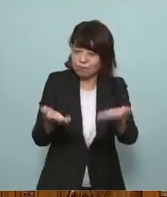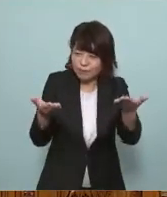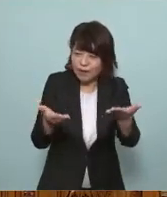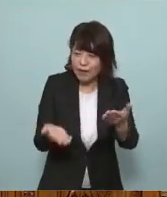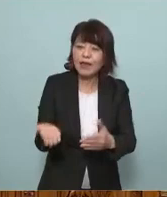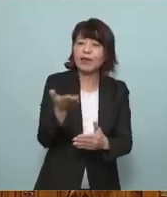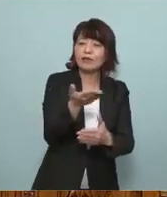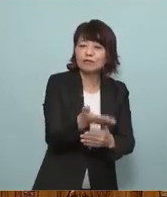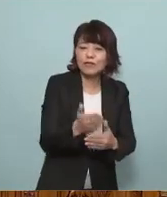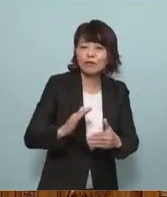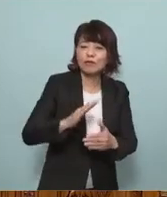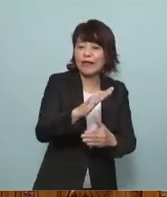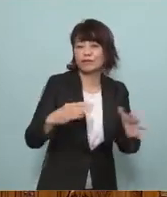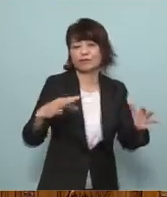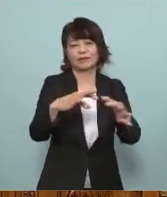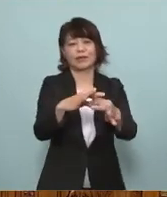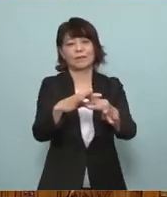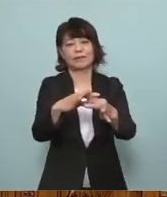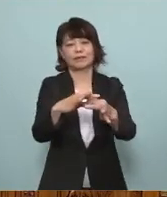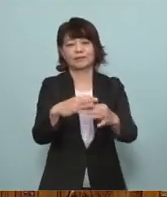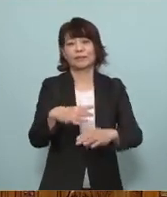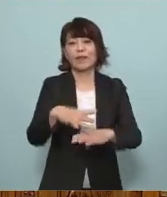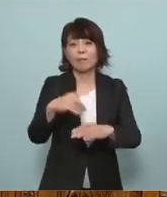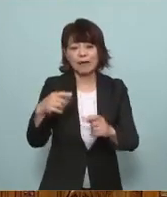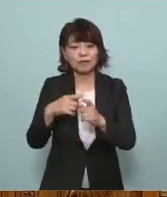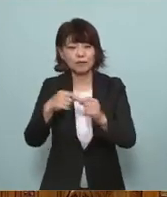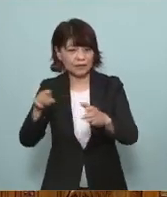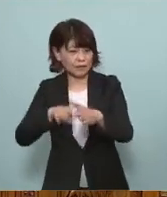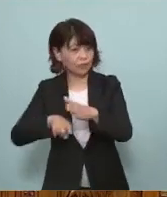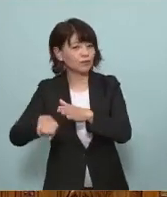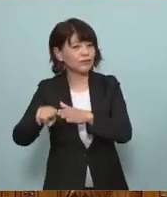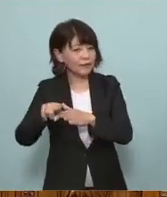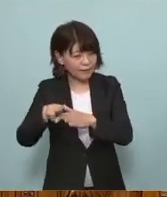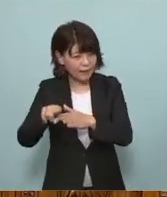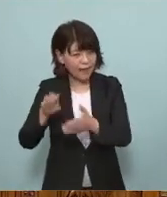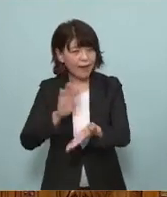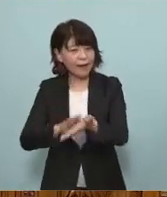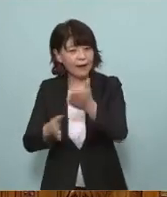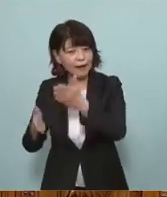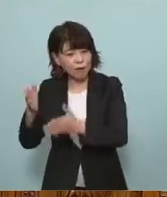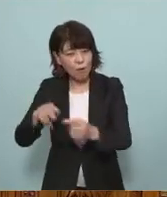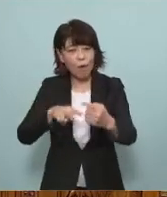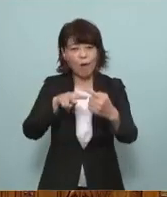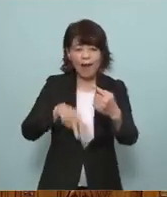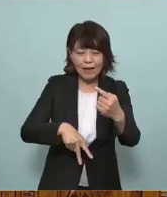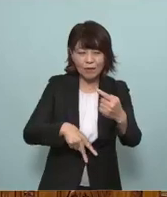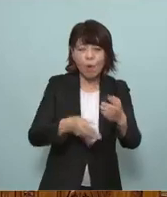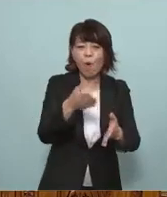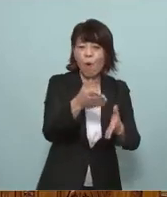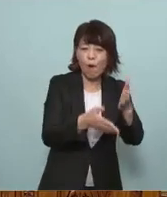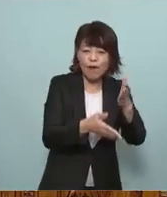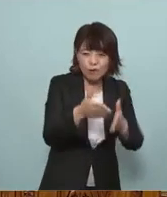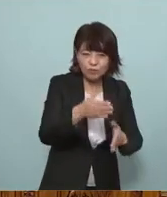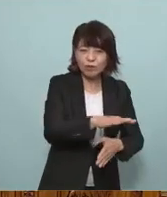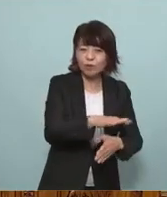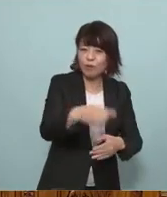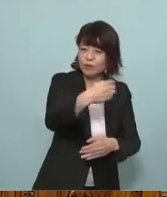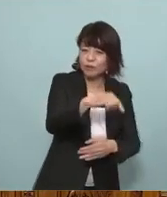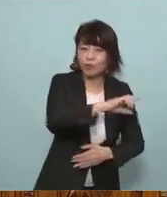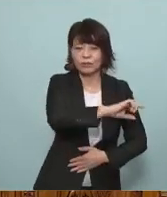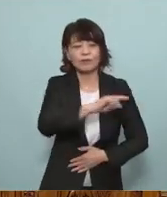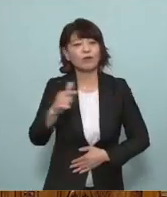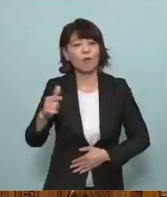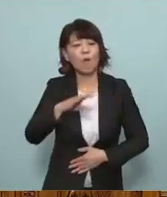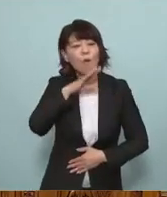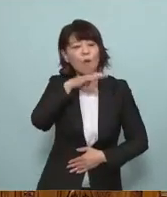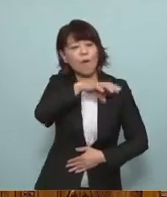につなげます。まずは、国が率先して、看護、介護、保育、幼児教育などの